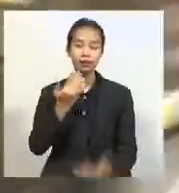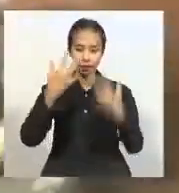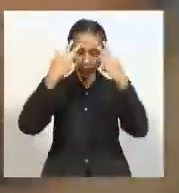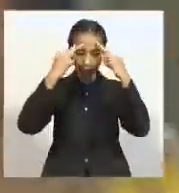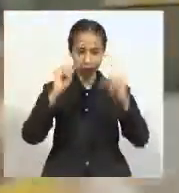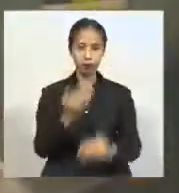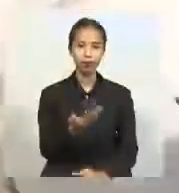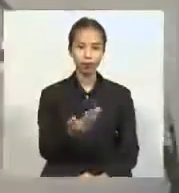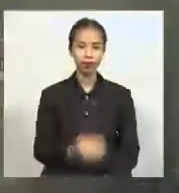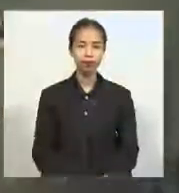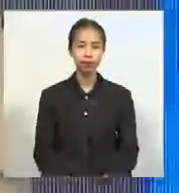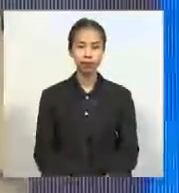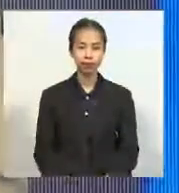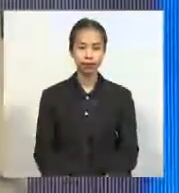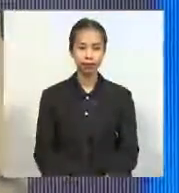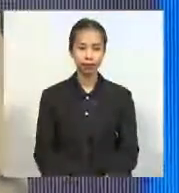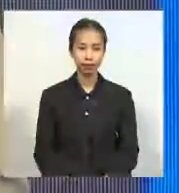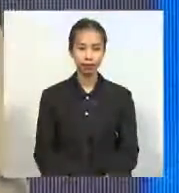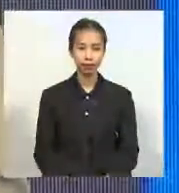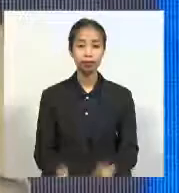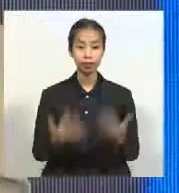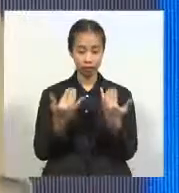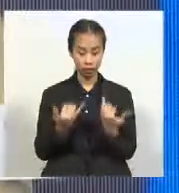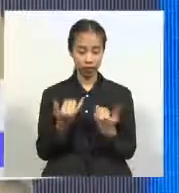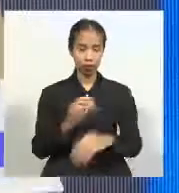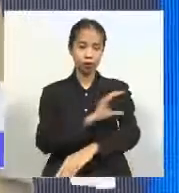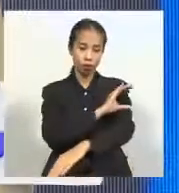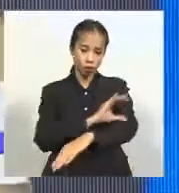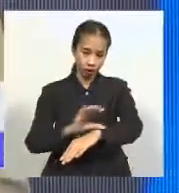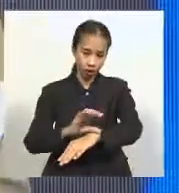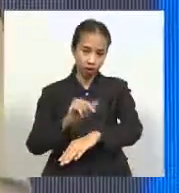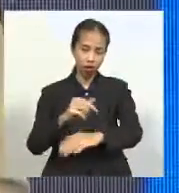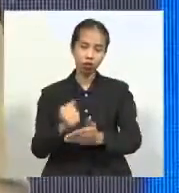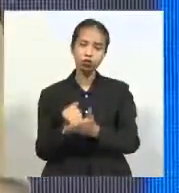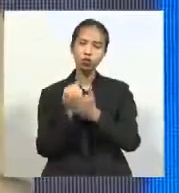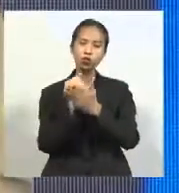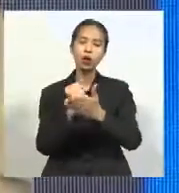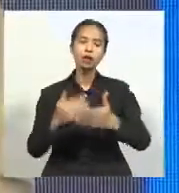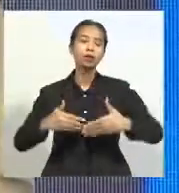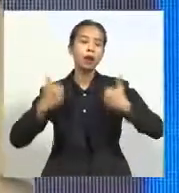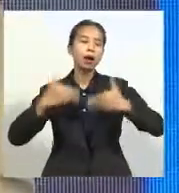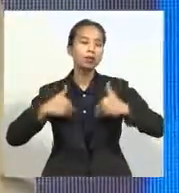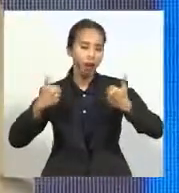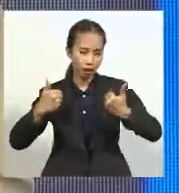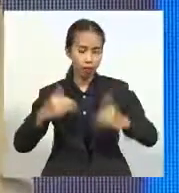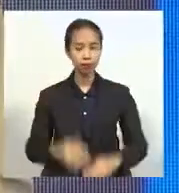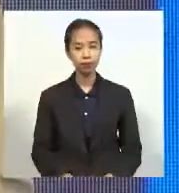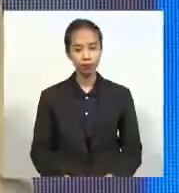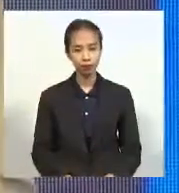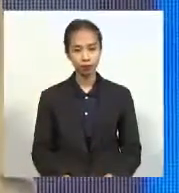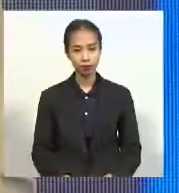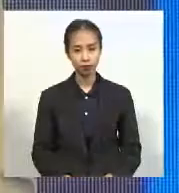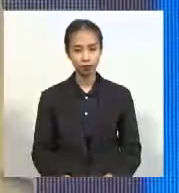มนตรีครับ การที่เรามีรถไฟฟ้ามานี้มันก็ทำให้เกิดความสะดวกสิ่งแล้วก็ทำให้เกิด